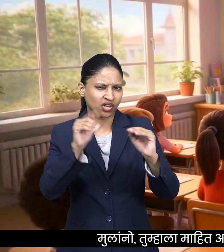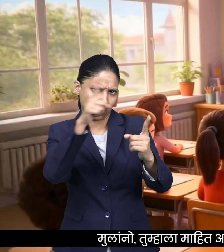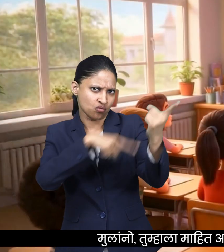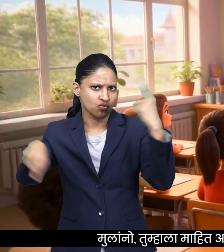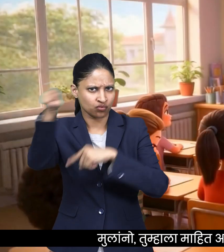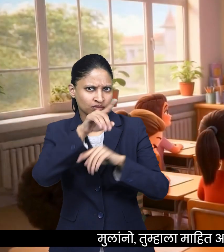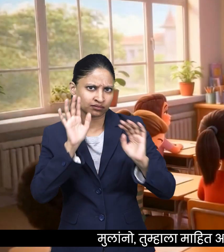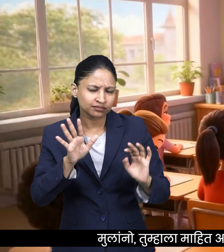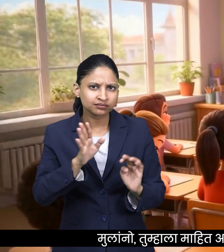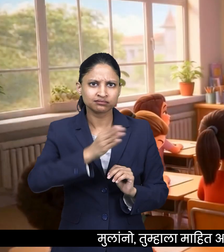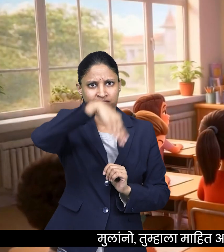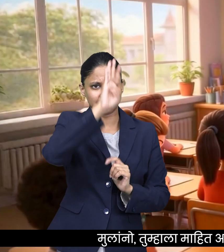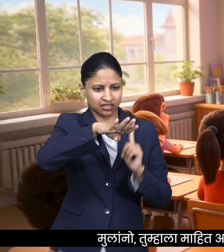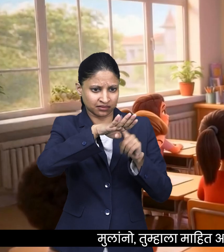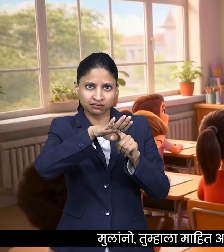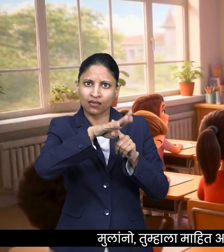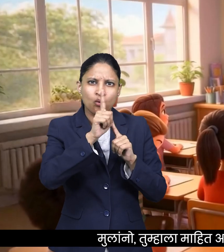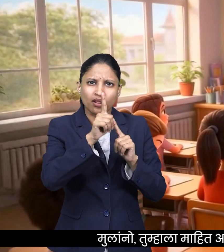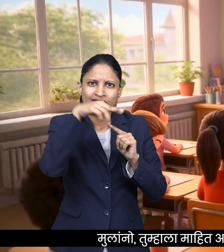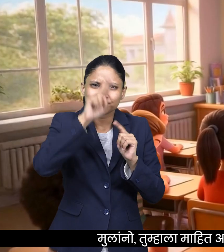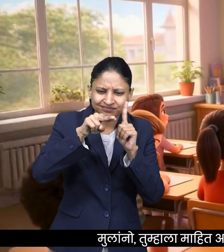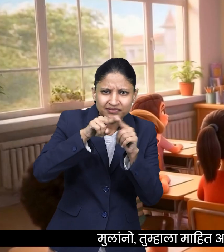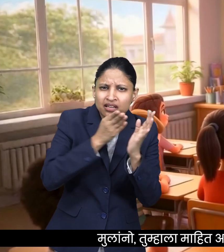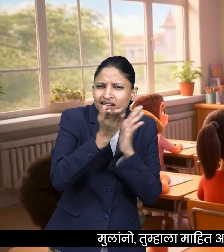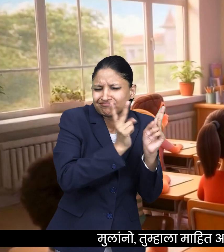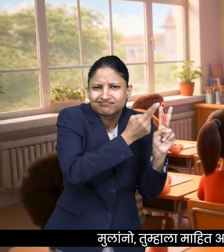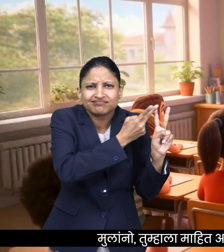मुलांनो, तुम्हाला माहिती आहे का की ब्रशचे अनेक प्रकार आहेत